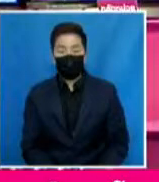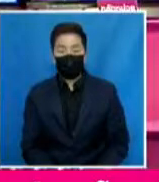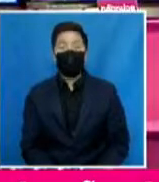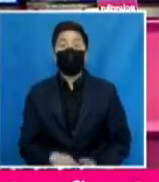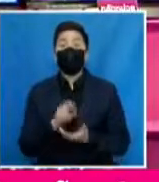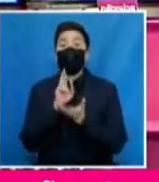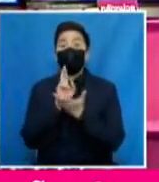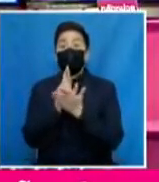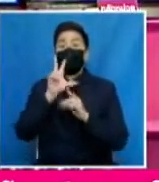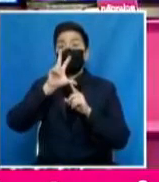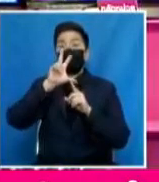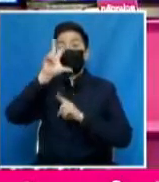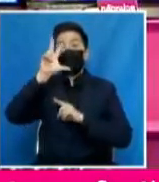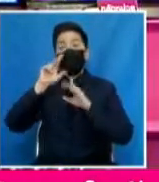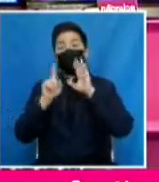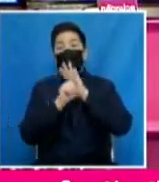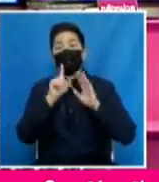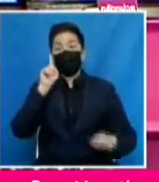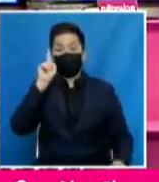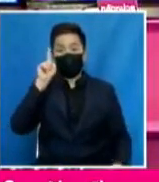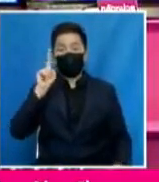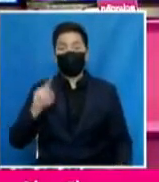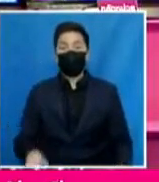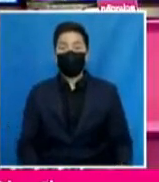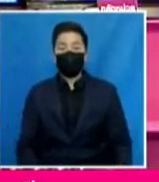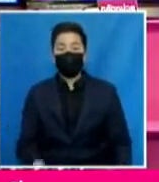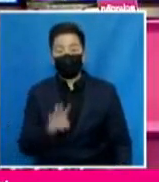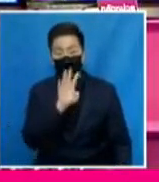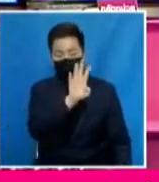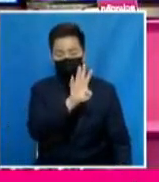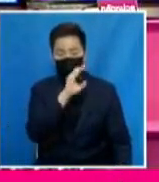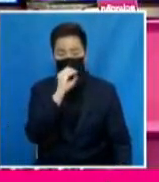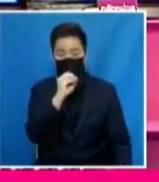อันดับที่3หมุนครั้งที่1เลขที่ออก